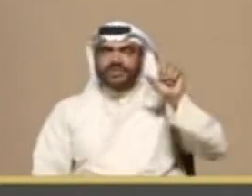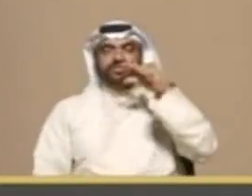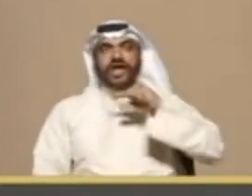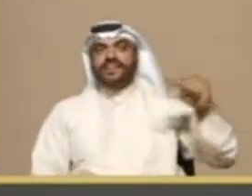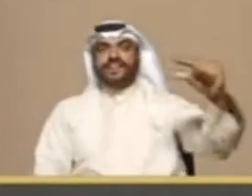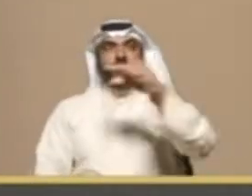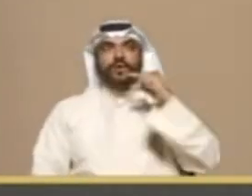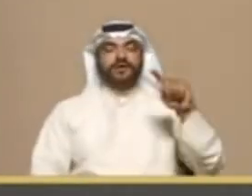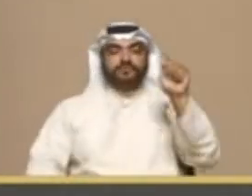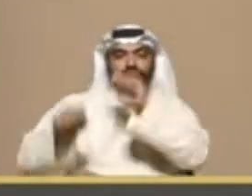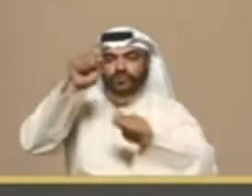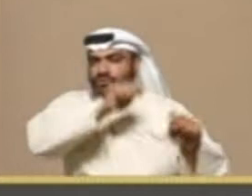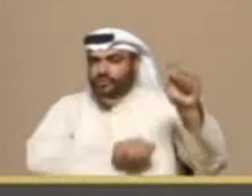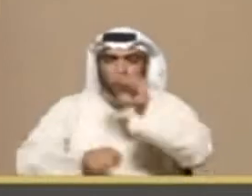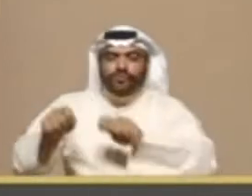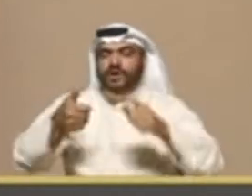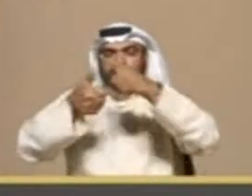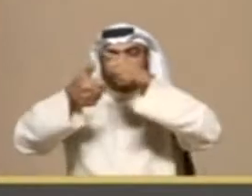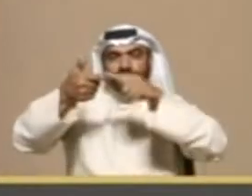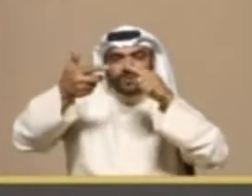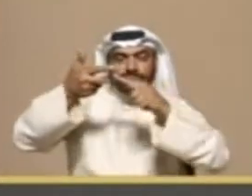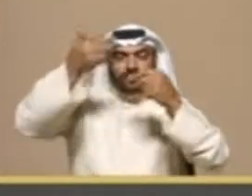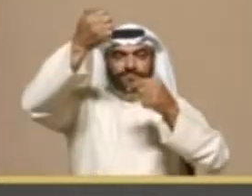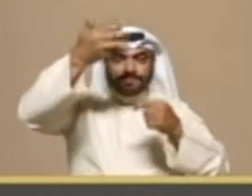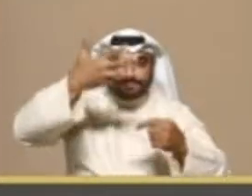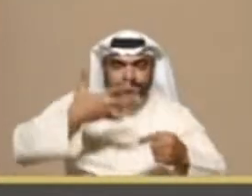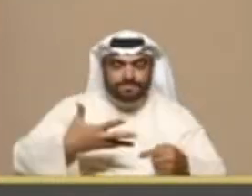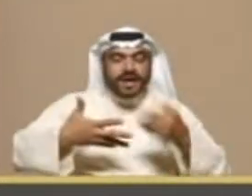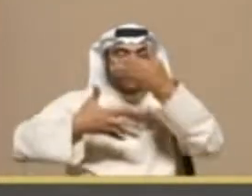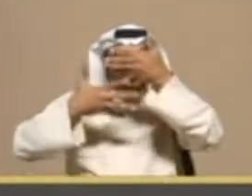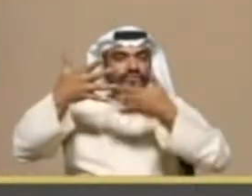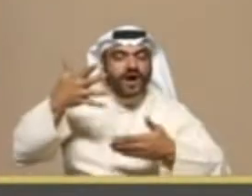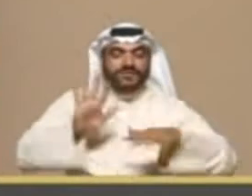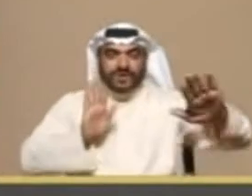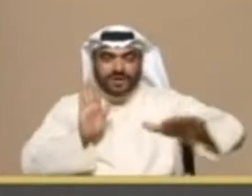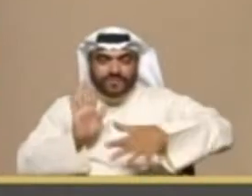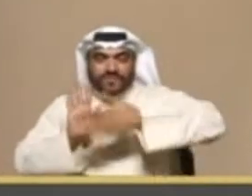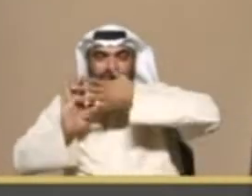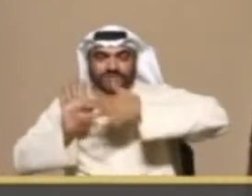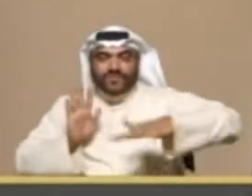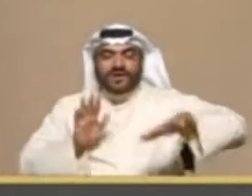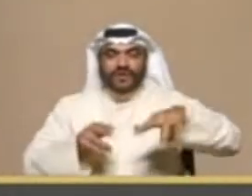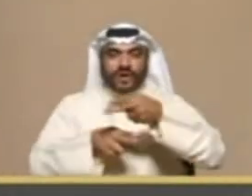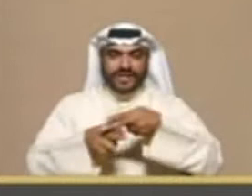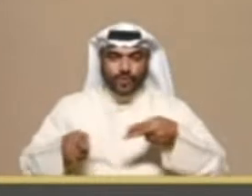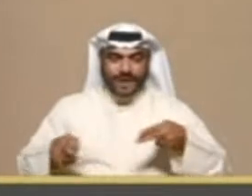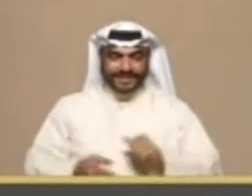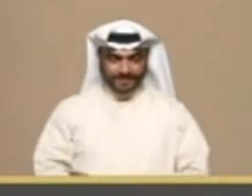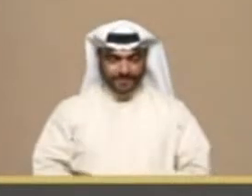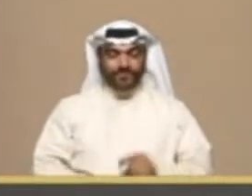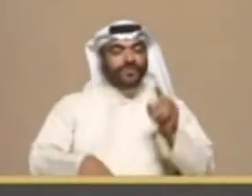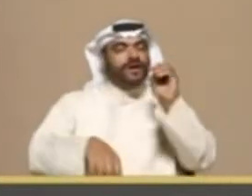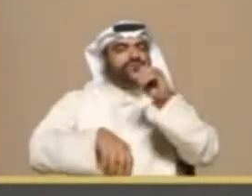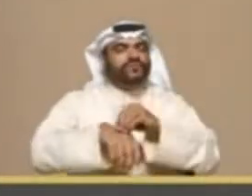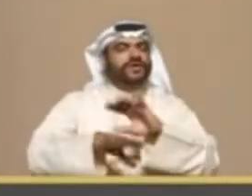مهام المشروع بتصنيف وتوثيق التنوع الأحيائي لمناطق المد والجزر بدولة الكويت،